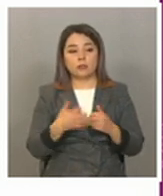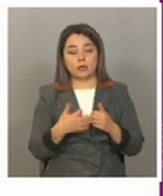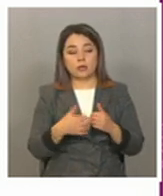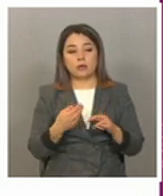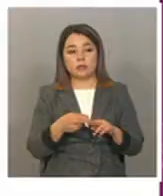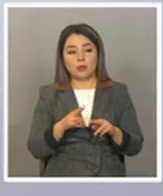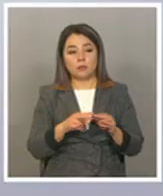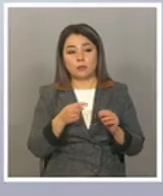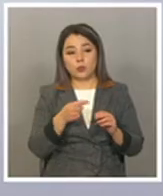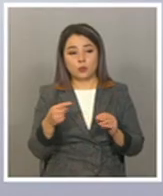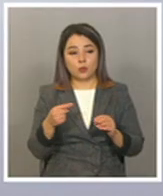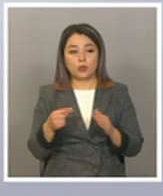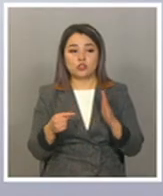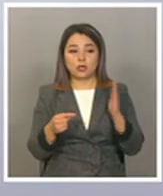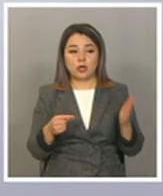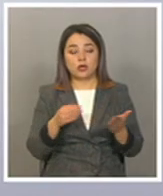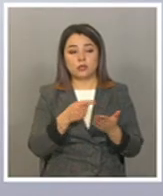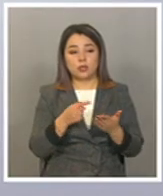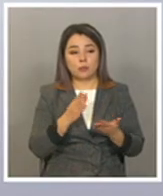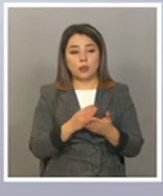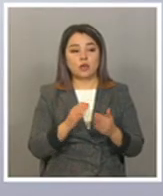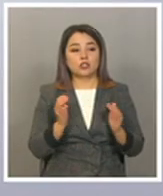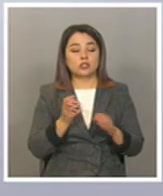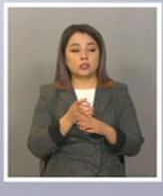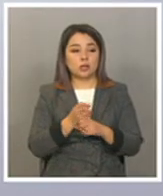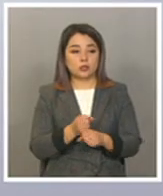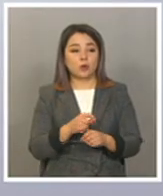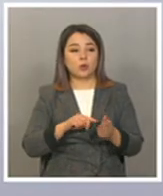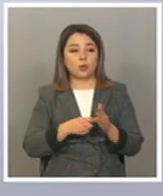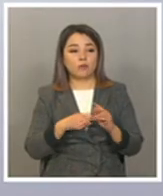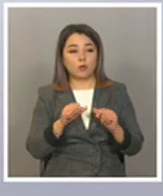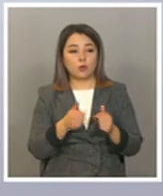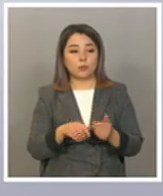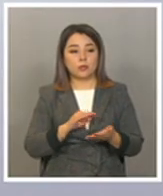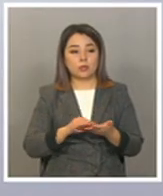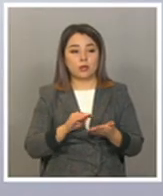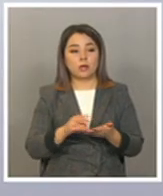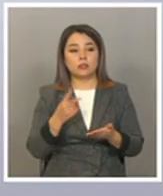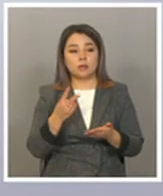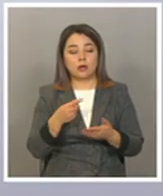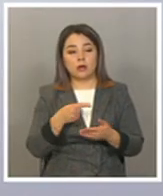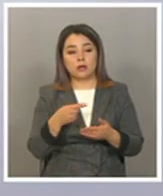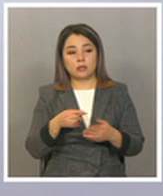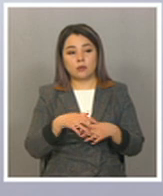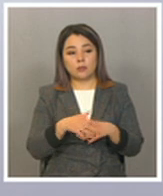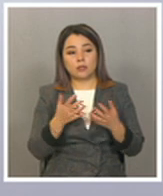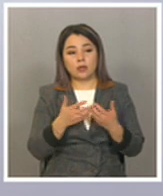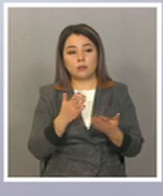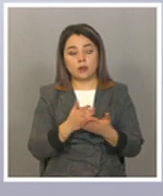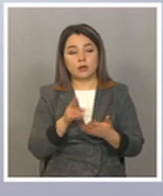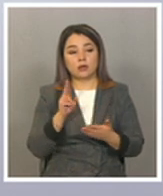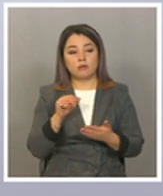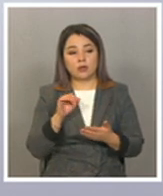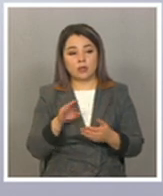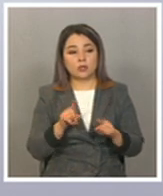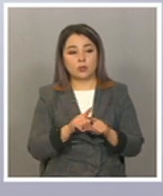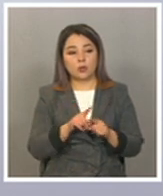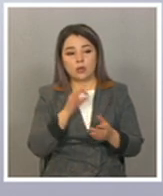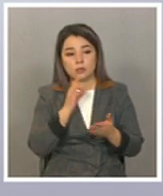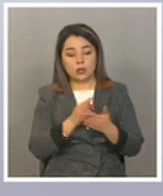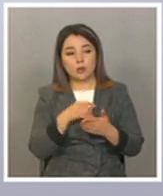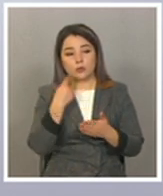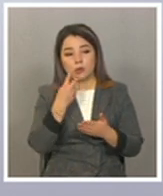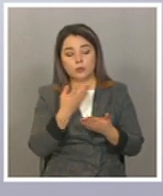шығарамыз. Және қысқаша көбейту формуласына келетіндей, екі өрнектің айырмасының квадратына келетіндей